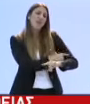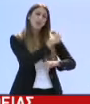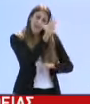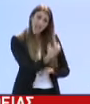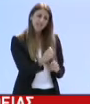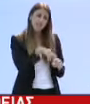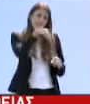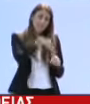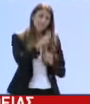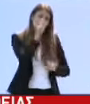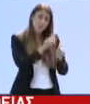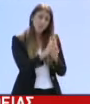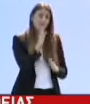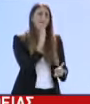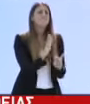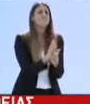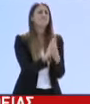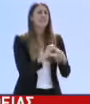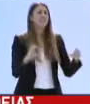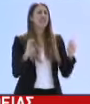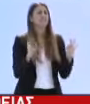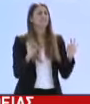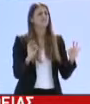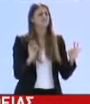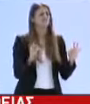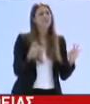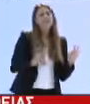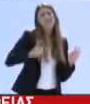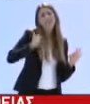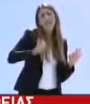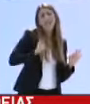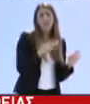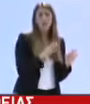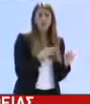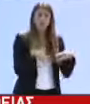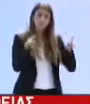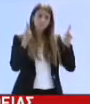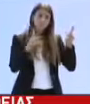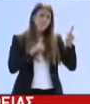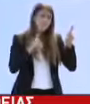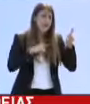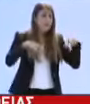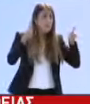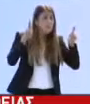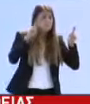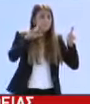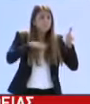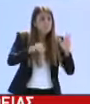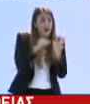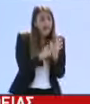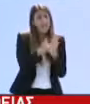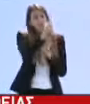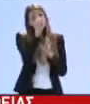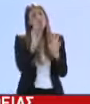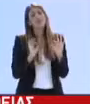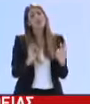δημιουργεί. Η μεσαία τάξη, οι άνεργοι, οι νέες γενιές προσβλέπουν σε μια νέα ομαλότητα, σε